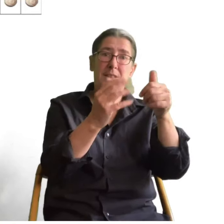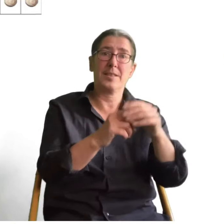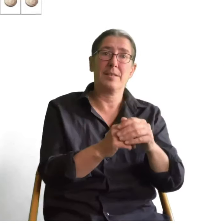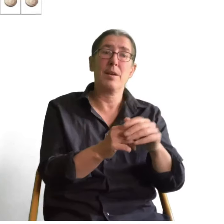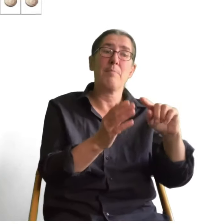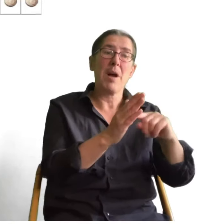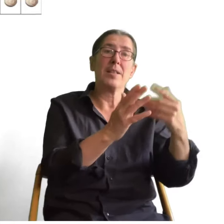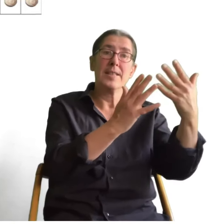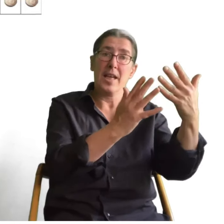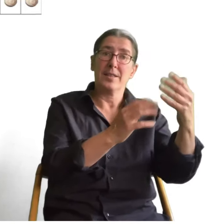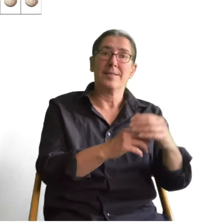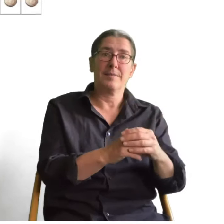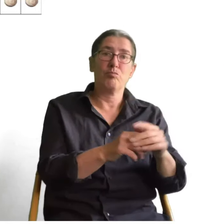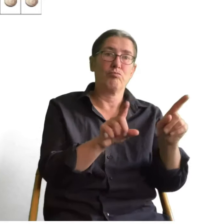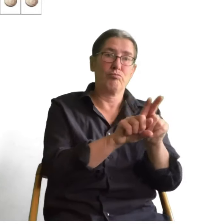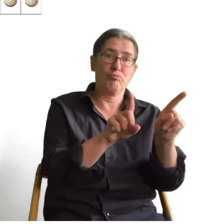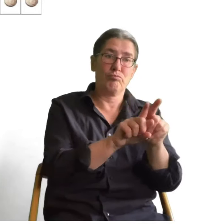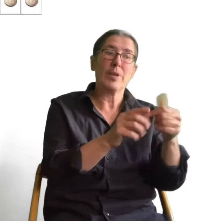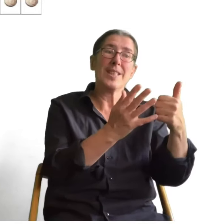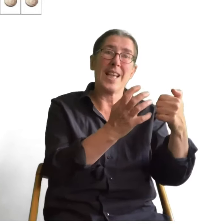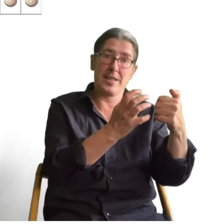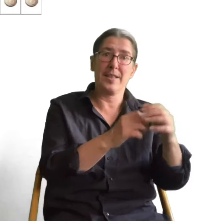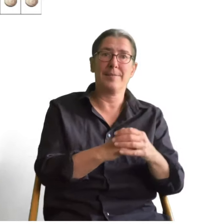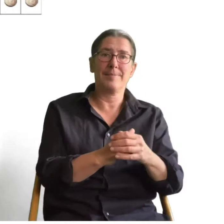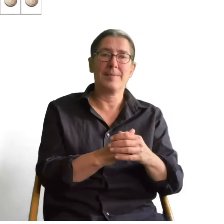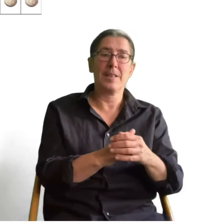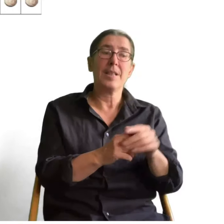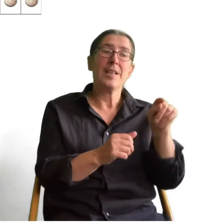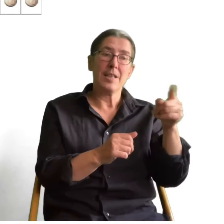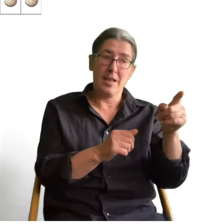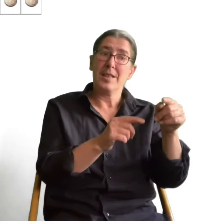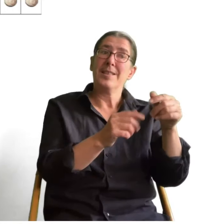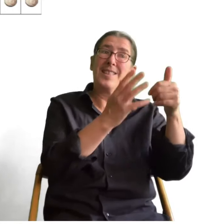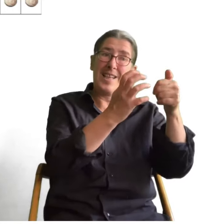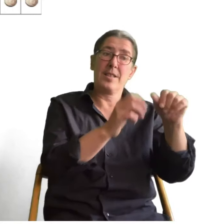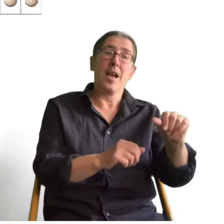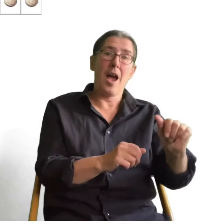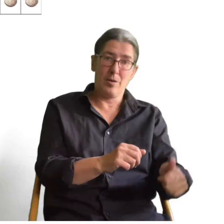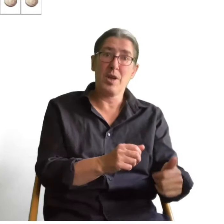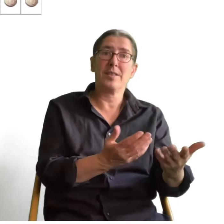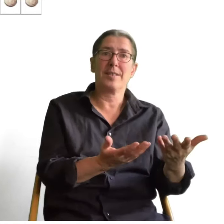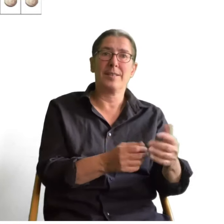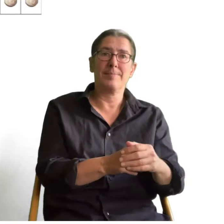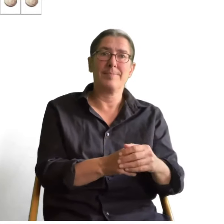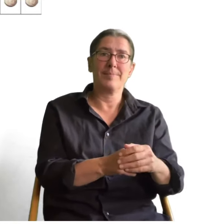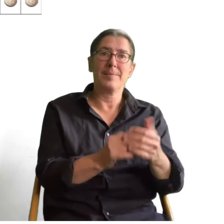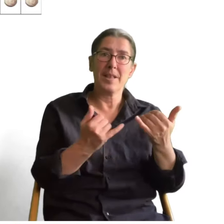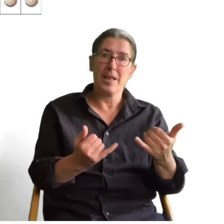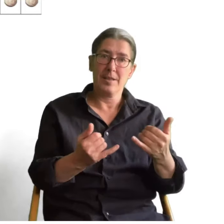Und 6 mal 10 sind 60. Dann habe ich 60